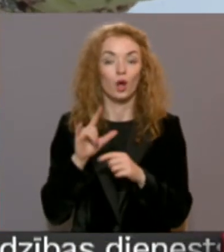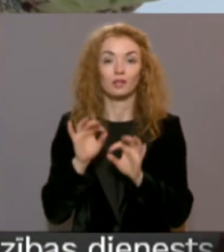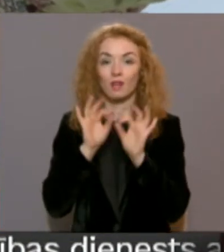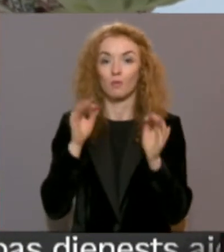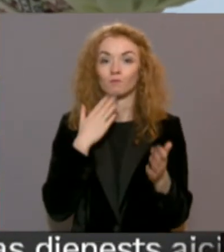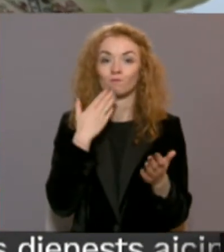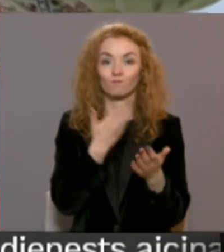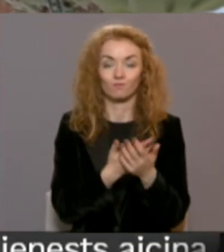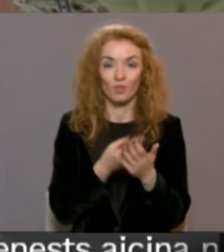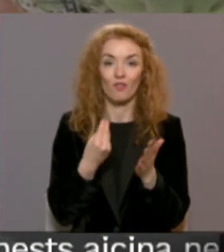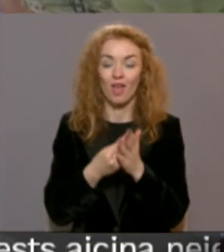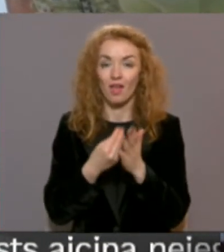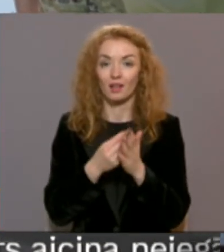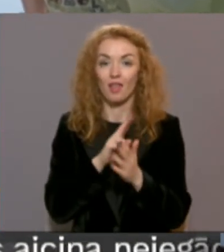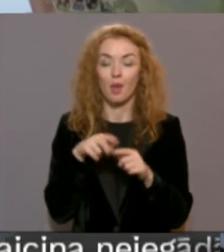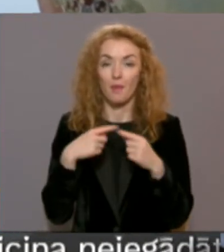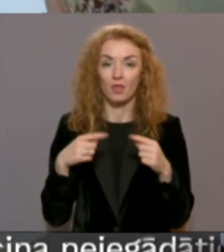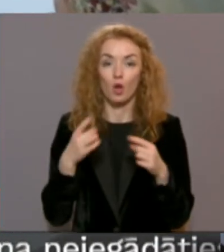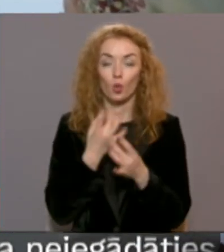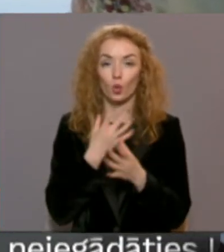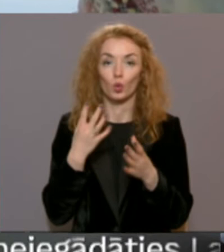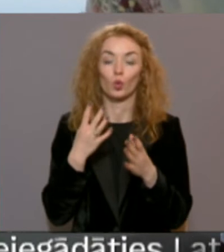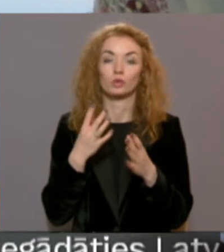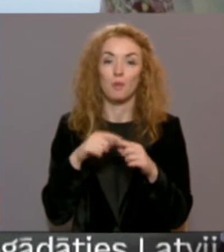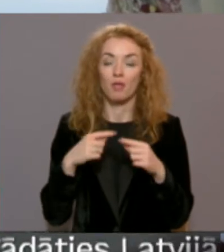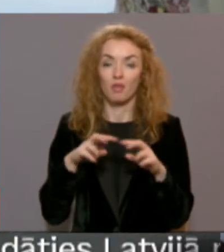tērpu iekļaušanu vērtēs nemateriālā kultūras mantojuma